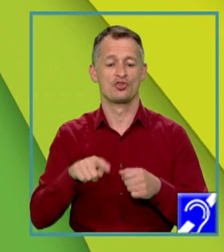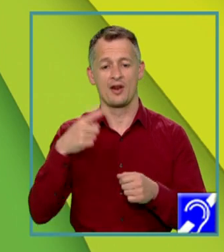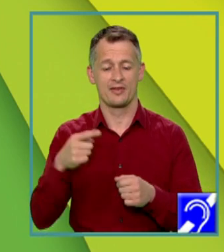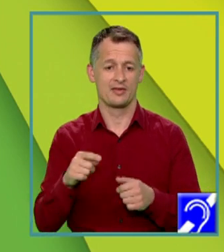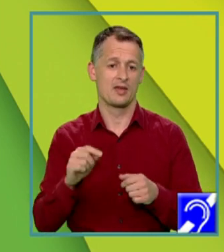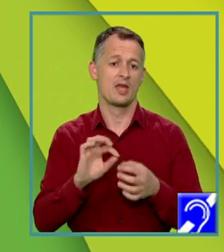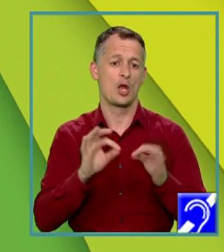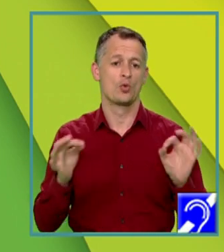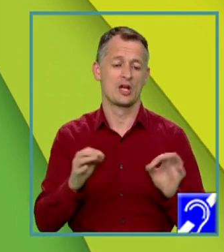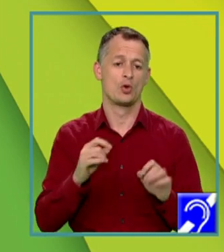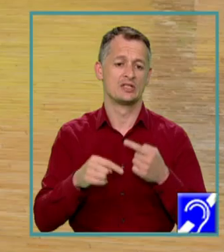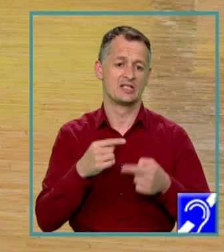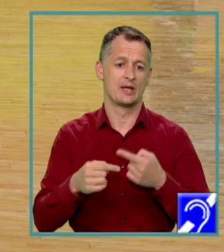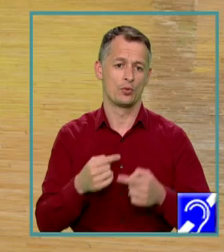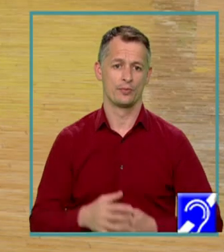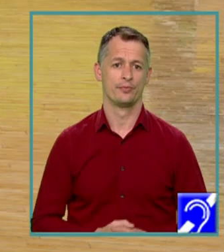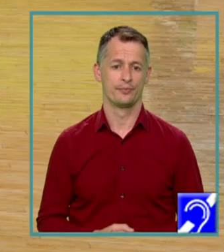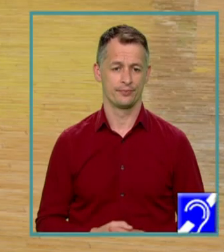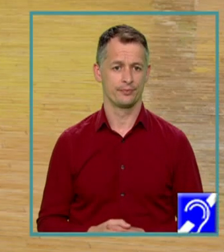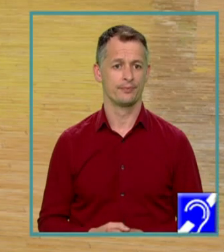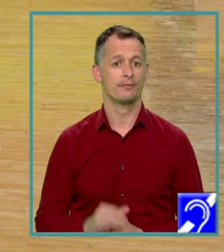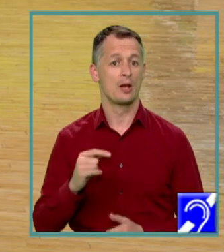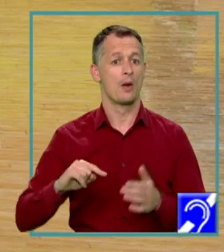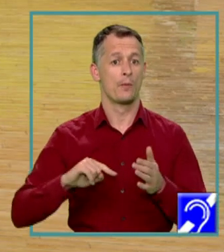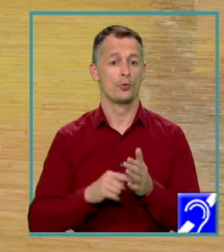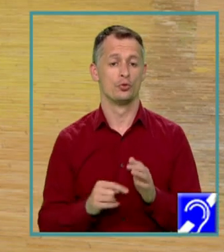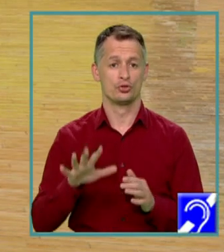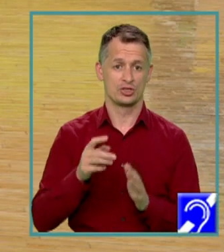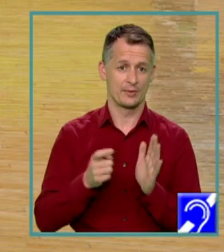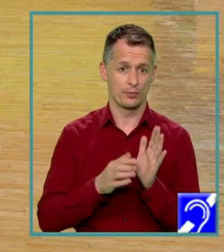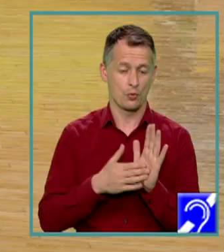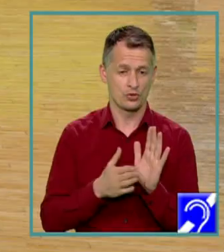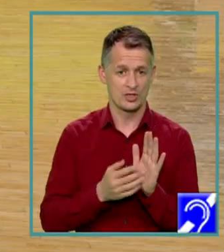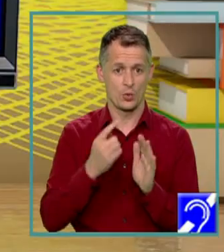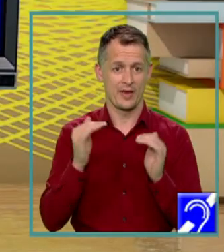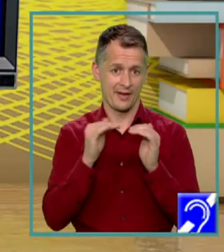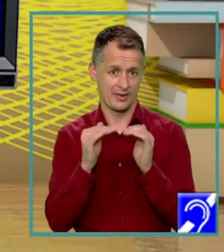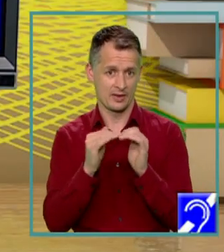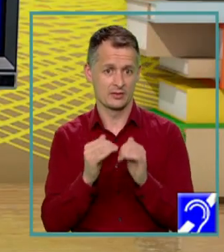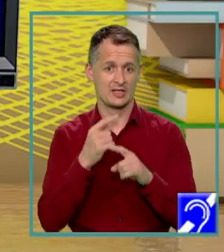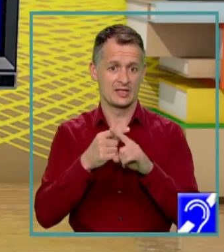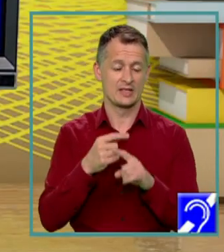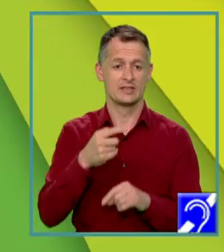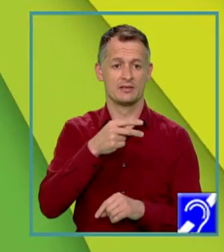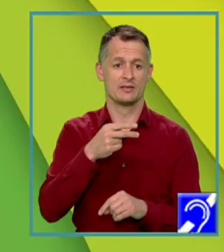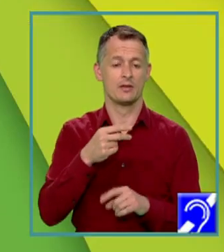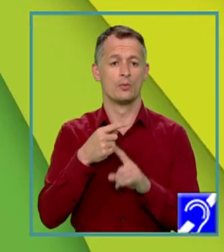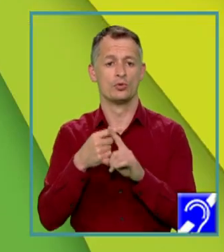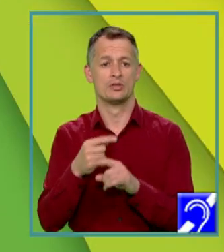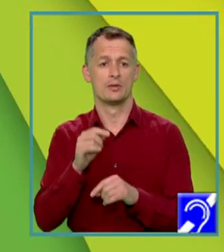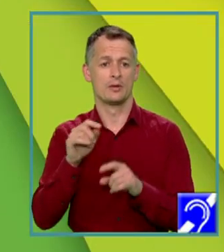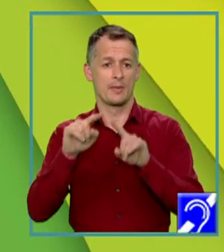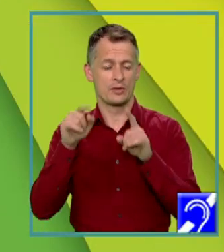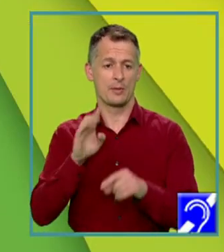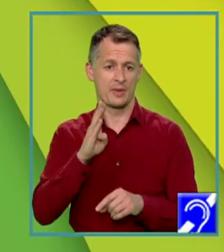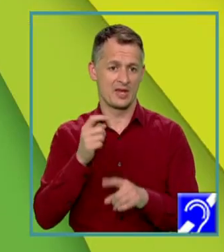ecuații ale sistemului la punctul 5 se cele de mostre a unei calități x înmulțit cu matricea b